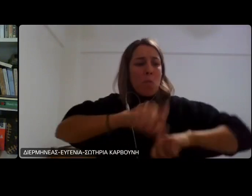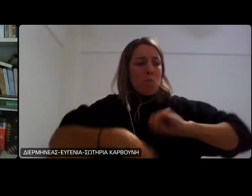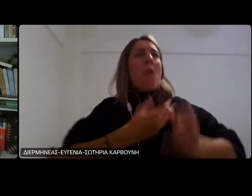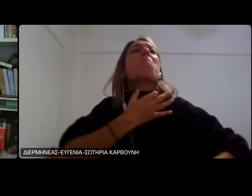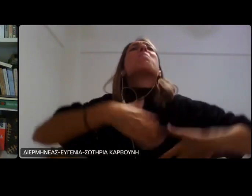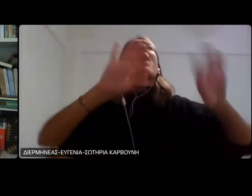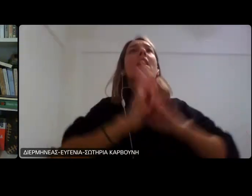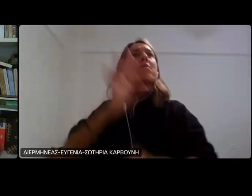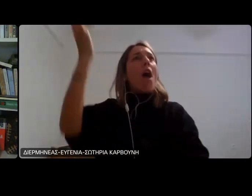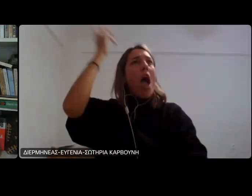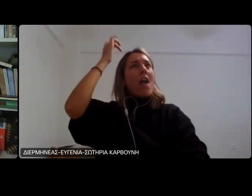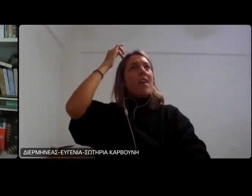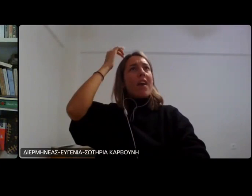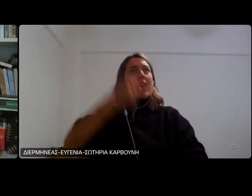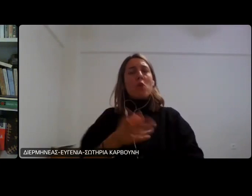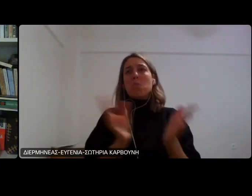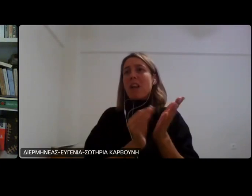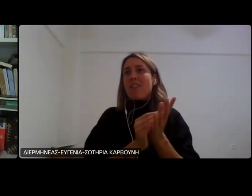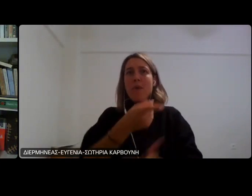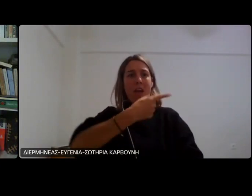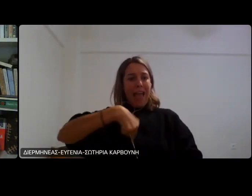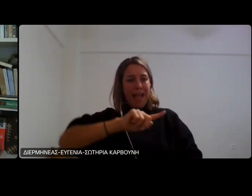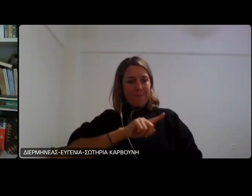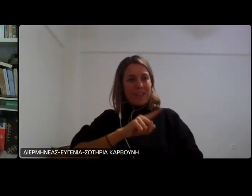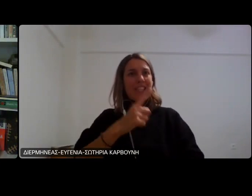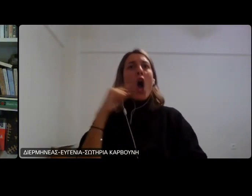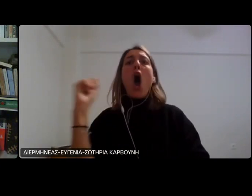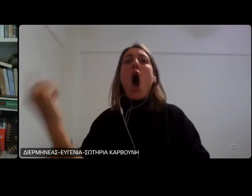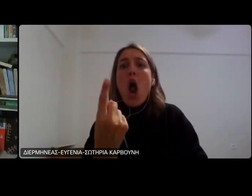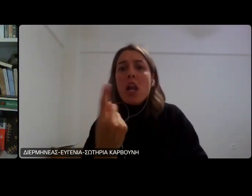μας δεν χρειάζεται να μεταφράσει αν συμπεριλαμβανόμαστε στο όλοι όσοι.